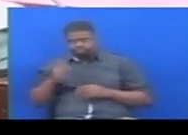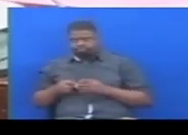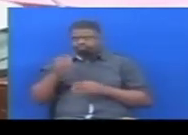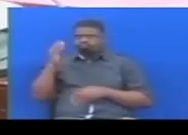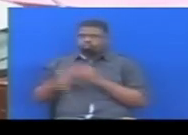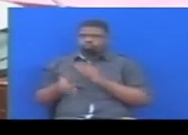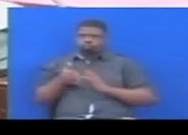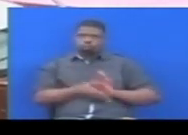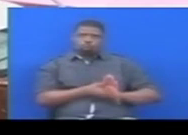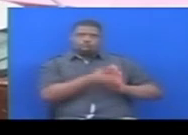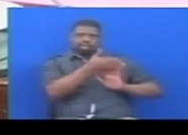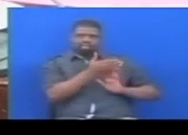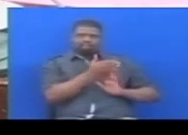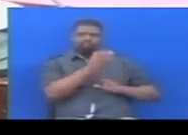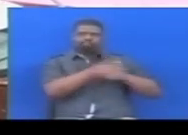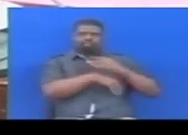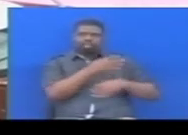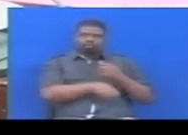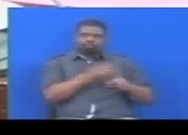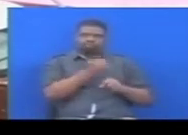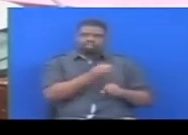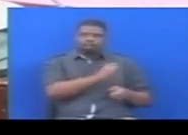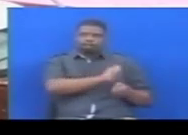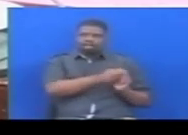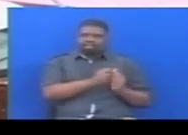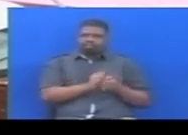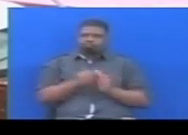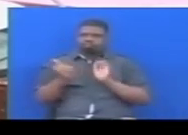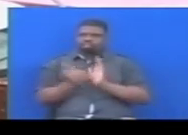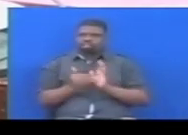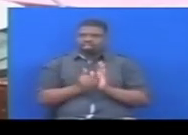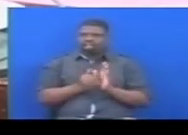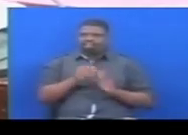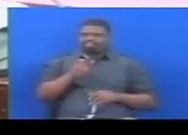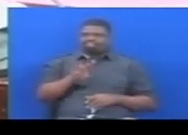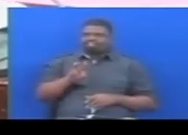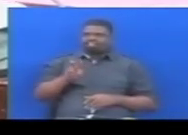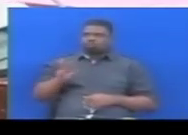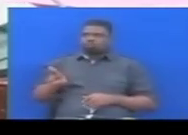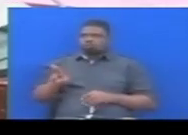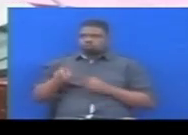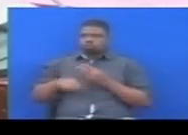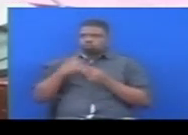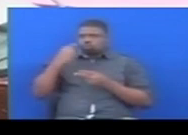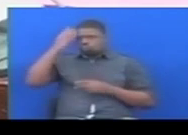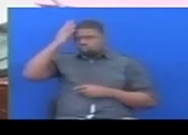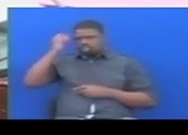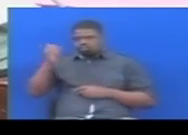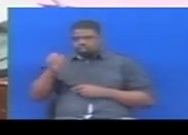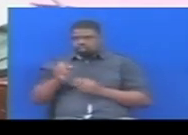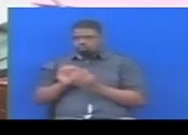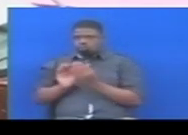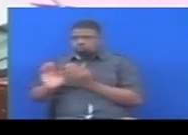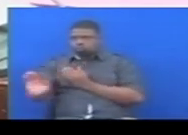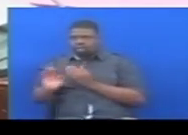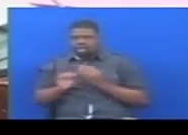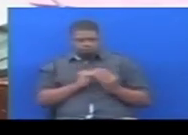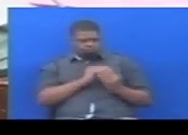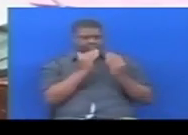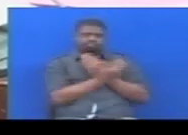kuanza mchakato wa kufanya marekebisho ya sheria ya virusi vya ukimwi na ukimwi yaani kuzuia na kudhibiti sura